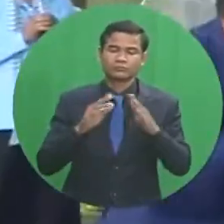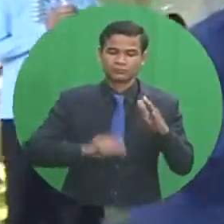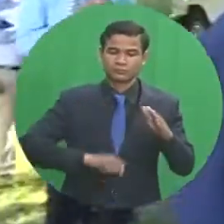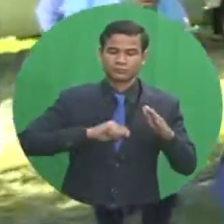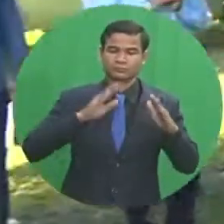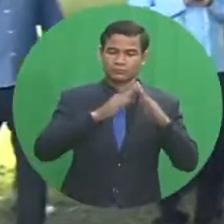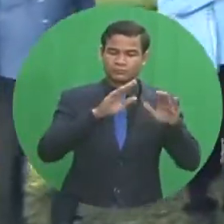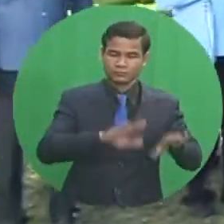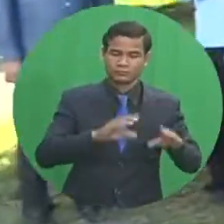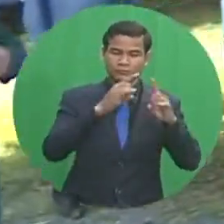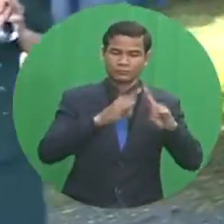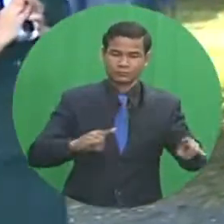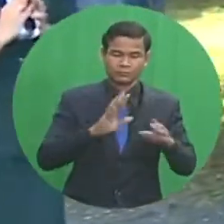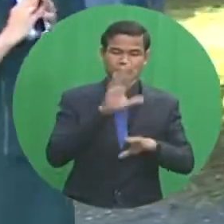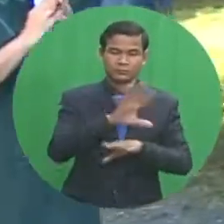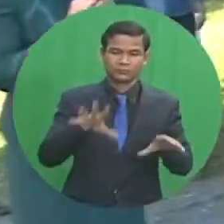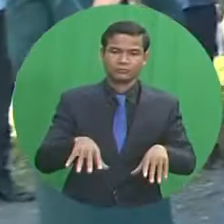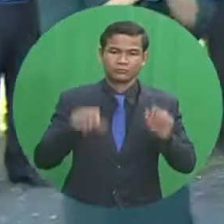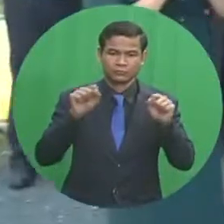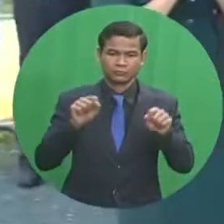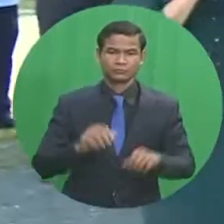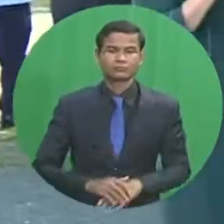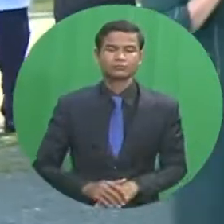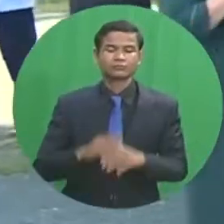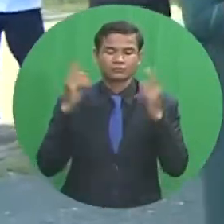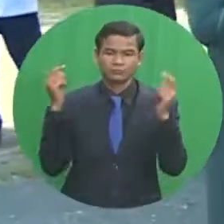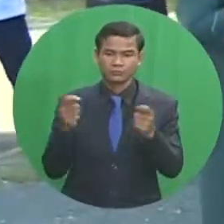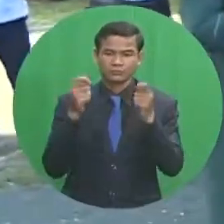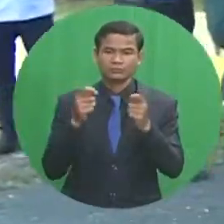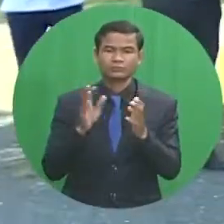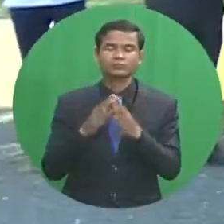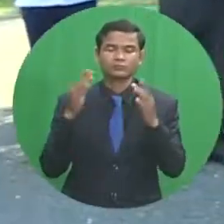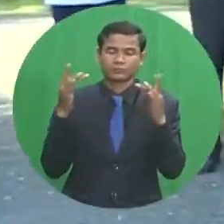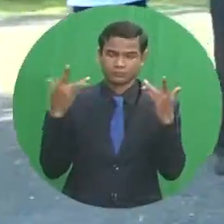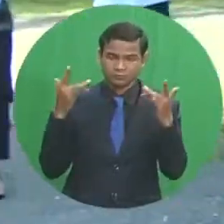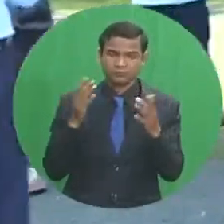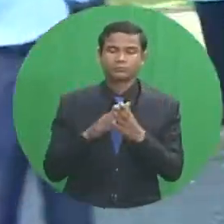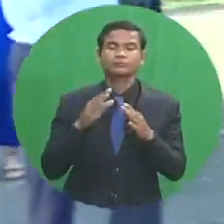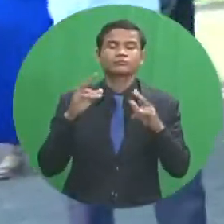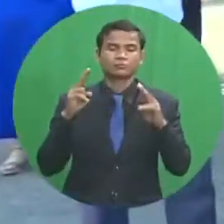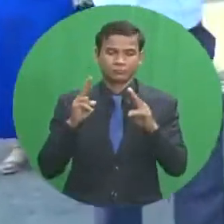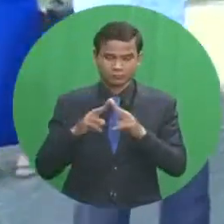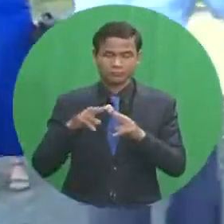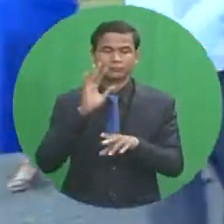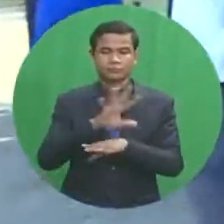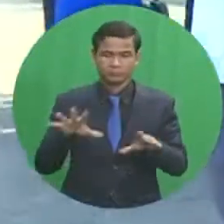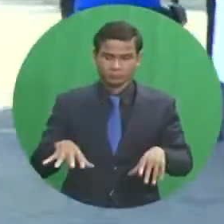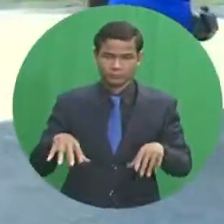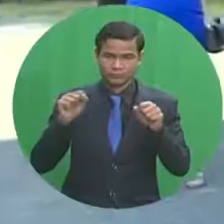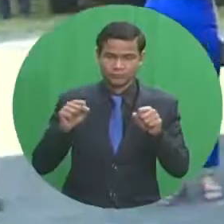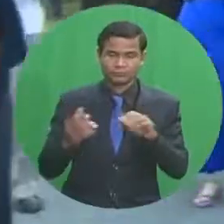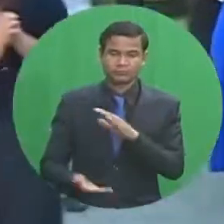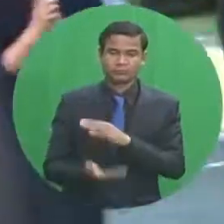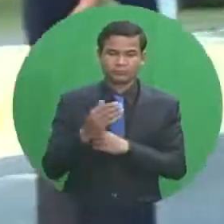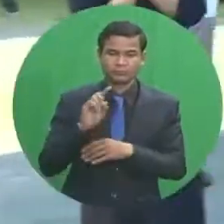លលានាក្នុងខេត្តកំពង់ឆ្នាំងពិធីនេះបានប្រព្រឹត្តទៅនៅក្រុងកំពង់ឆ្នាំងខេត្តកំពង់ឆ្នាំងនៅព្រឹ